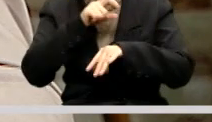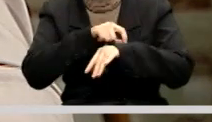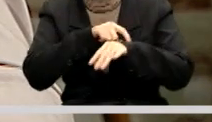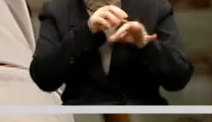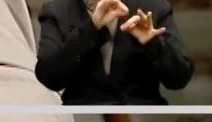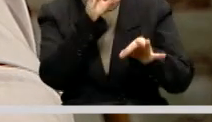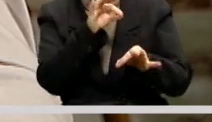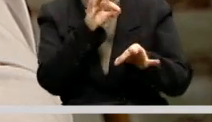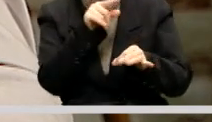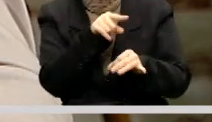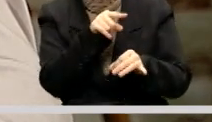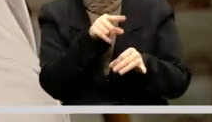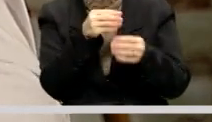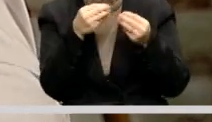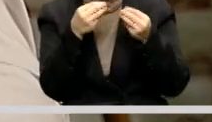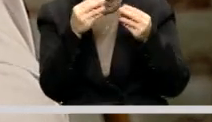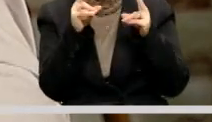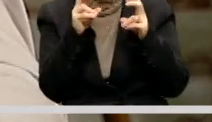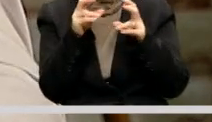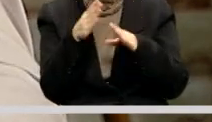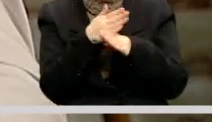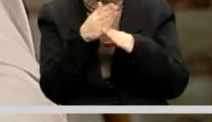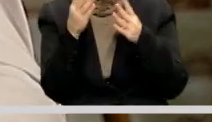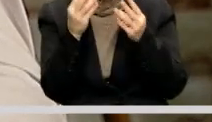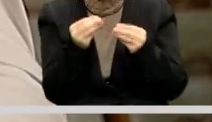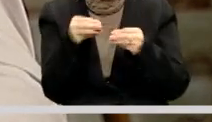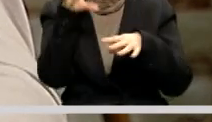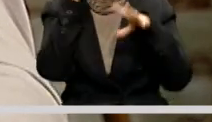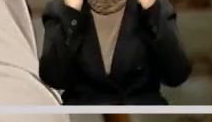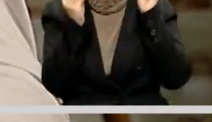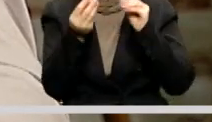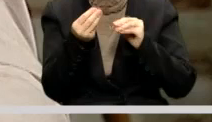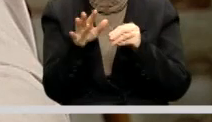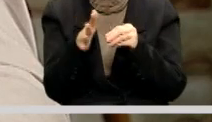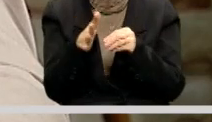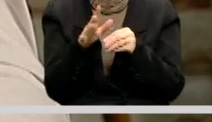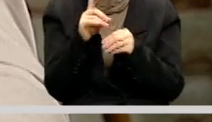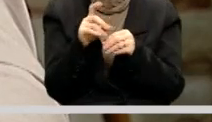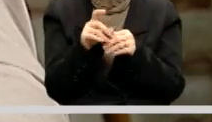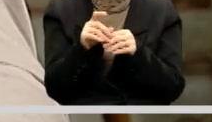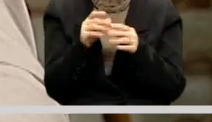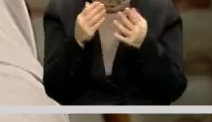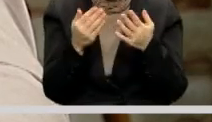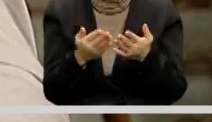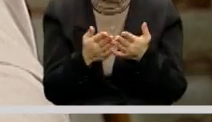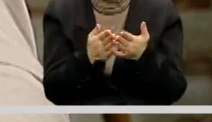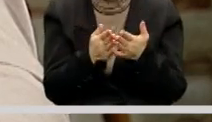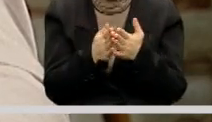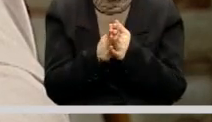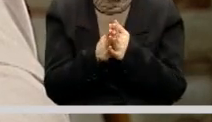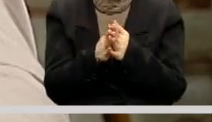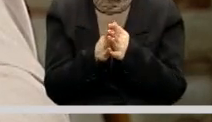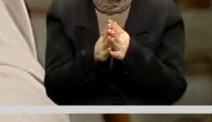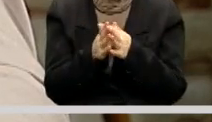anamnezle olayın neden kaynaklandığını öğrenebiliyoruz. Yani uyumsal insomni dediğimiz bir